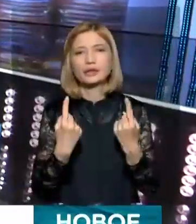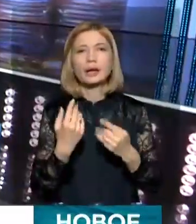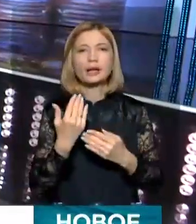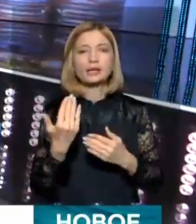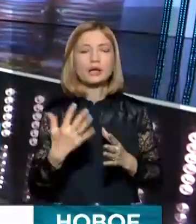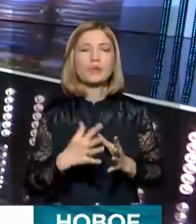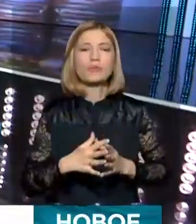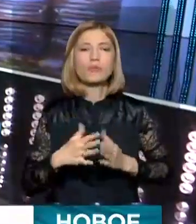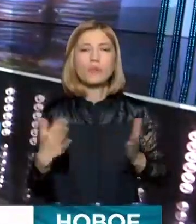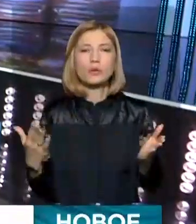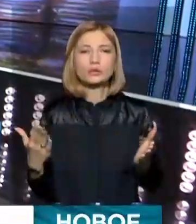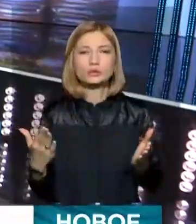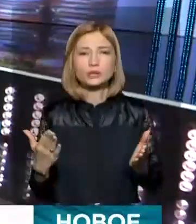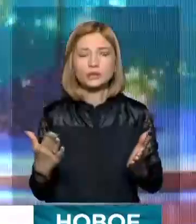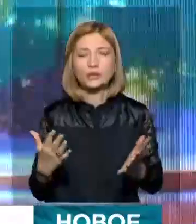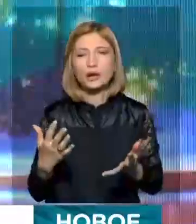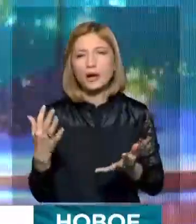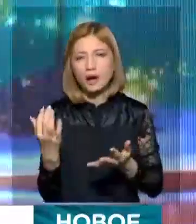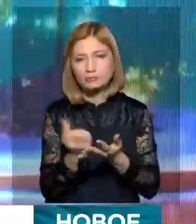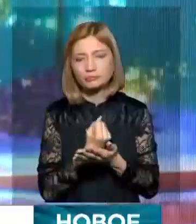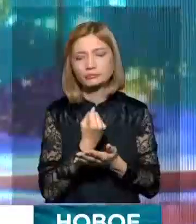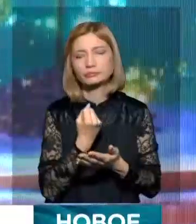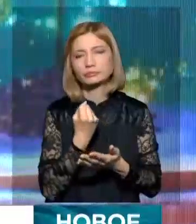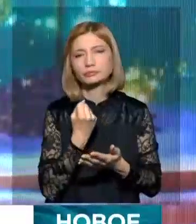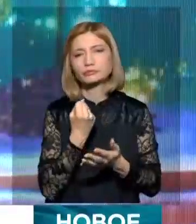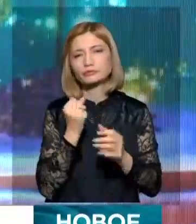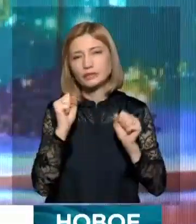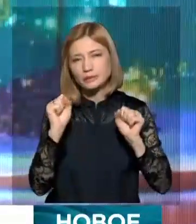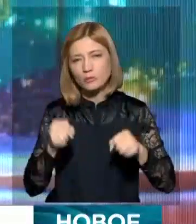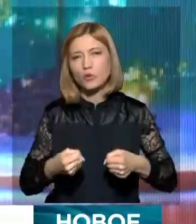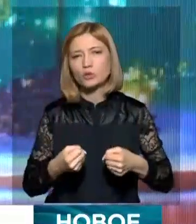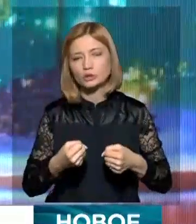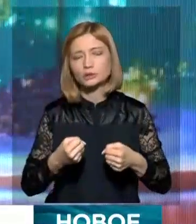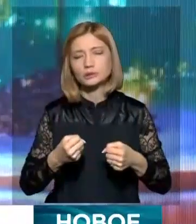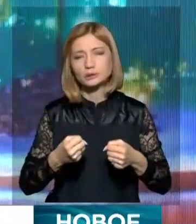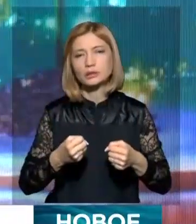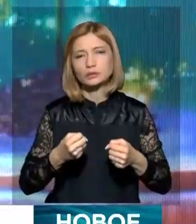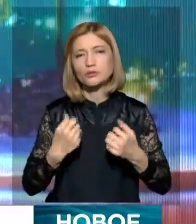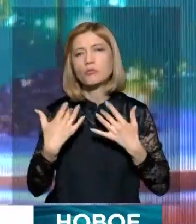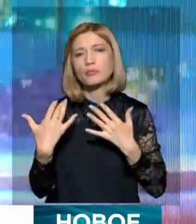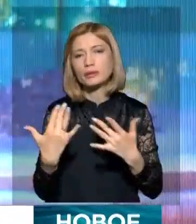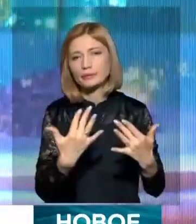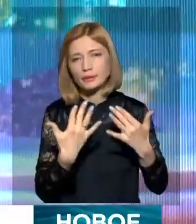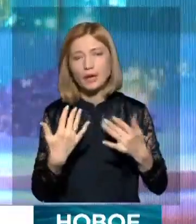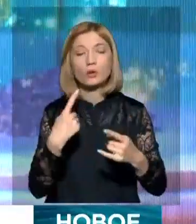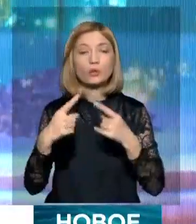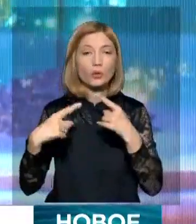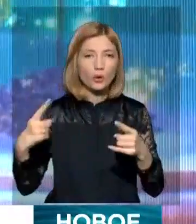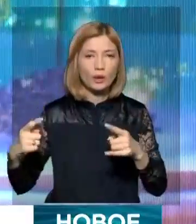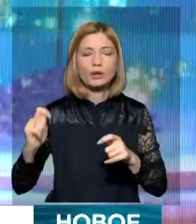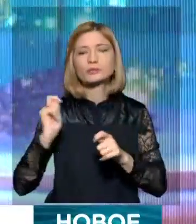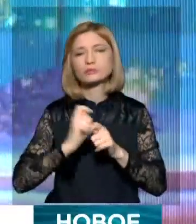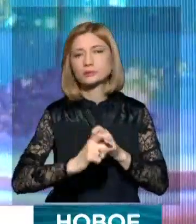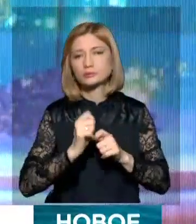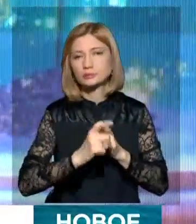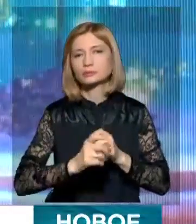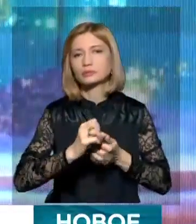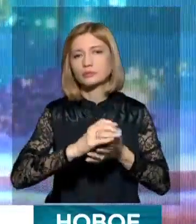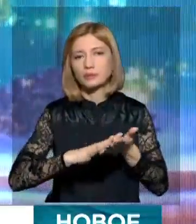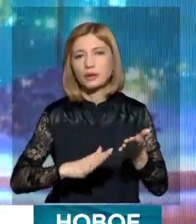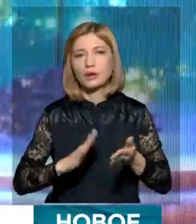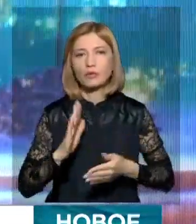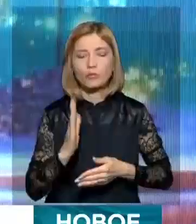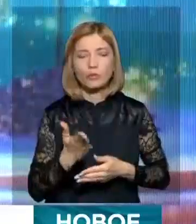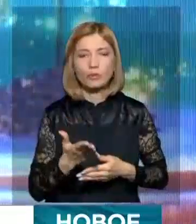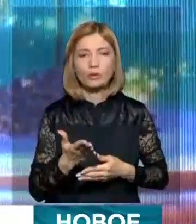гораздо больше шансы на то, чтобы оставаться на рынке и оставаться как раз-таки привлекательными с точки зрения инвестиций. И здесь как